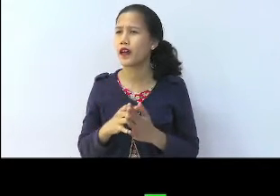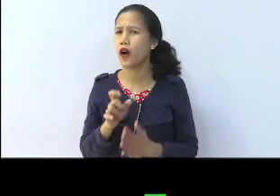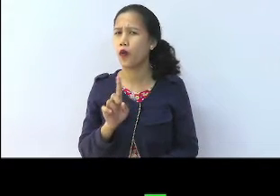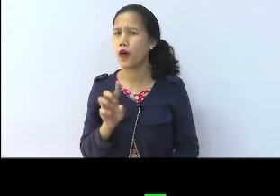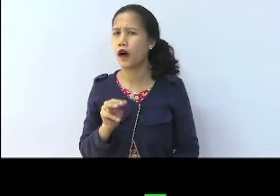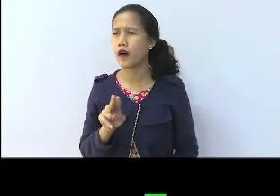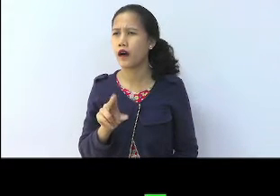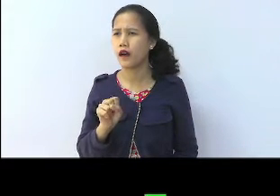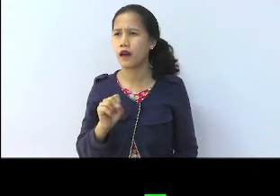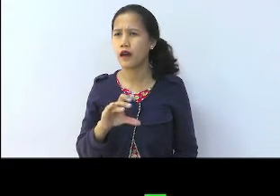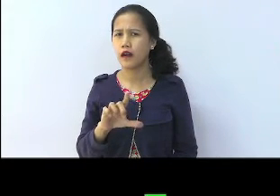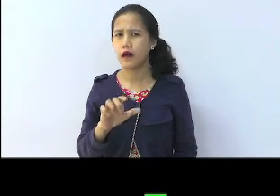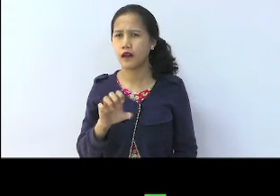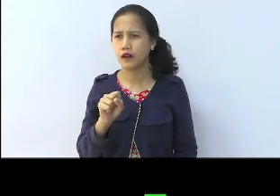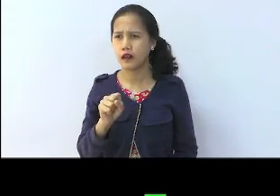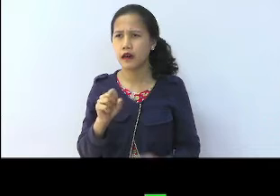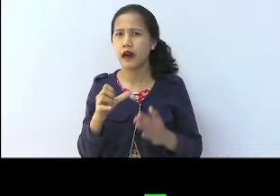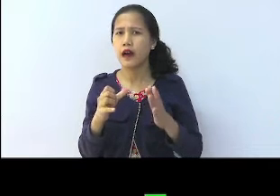may muscle tayo